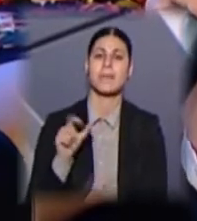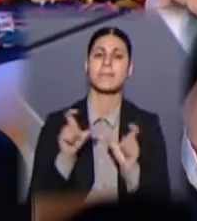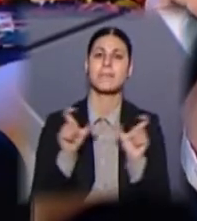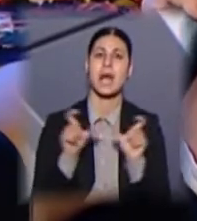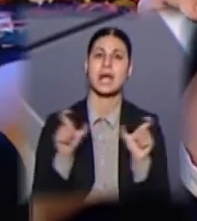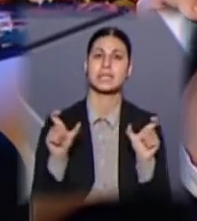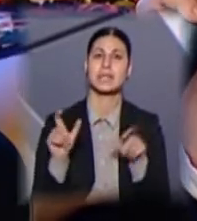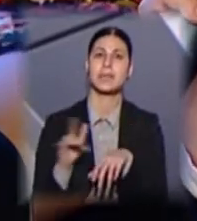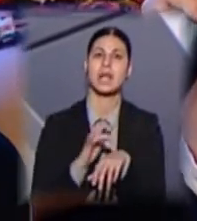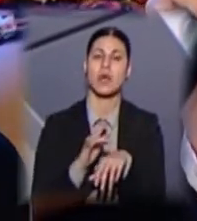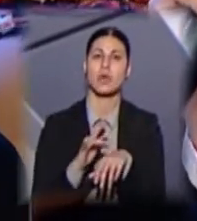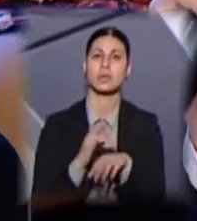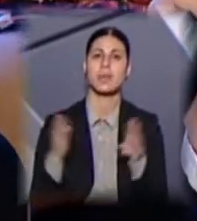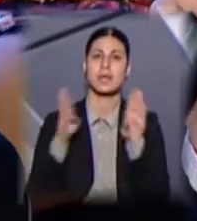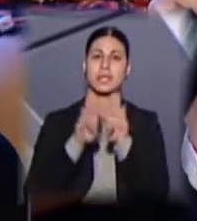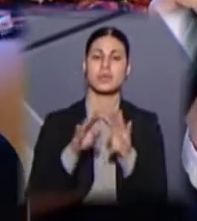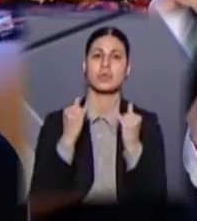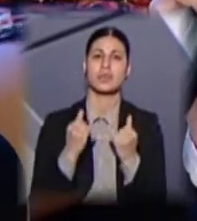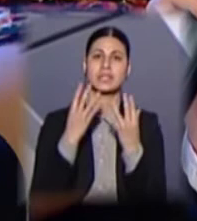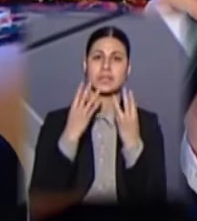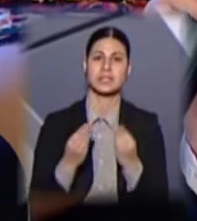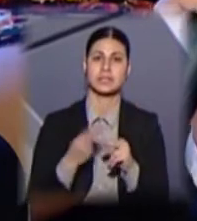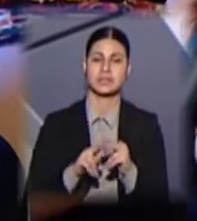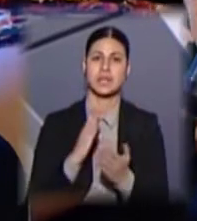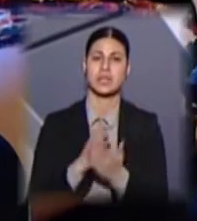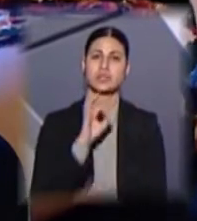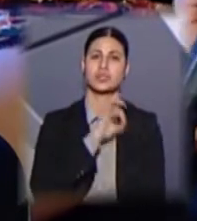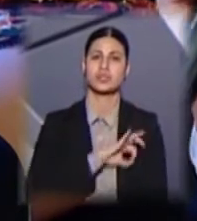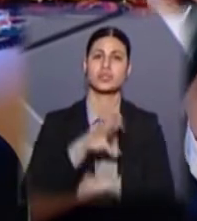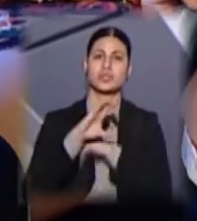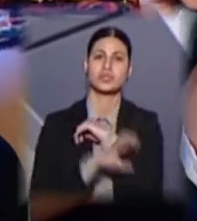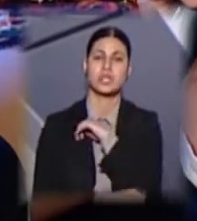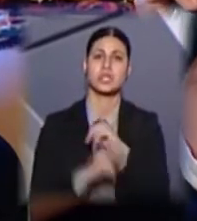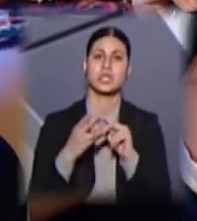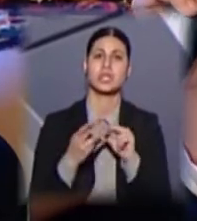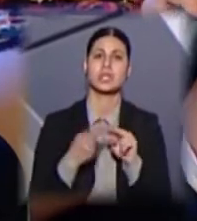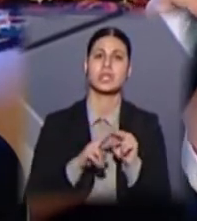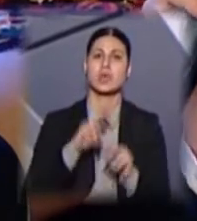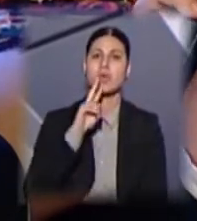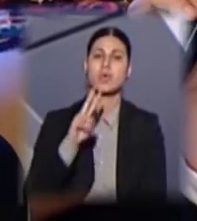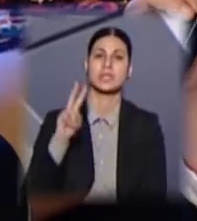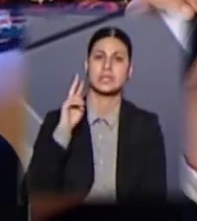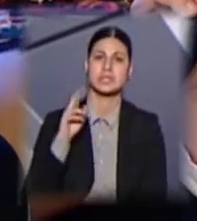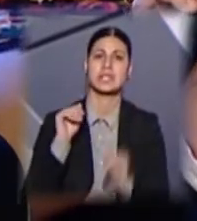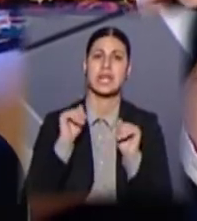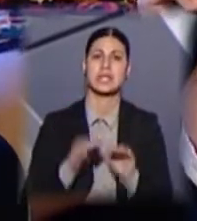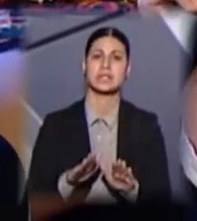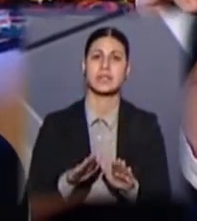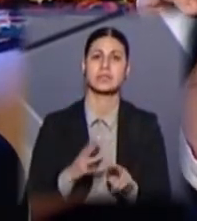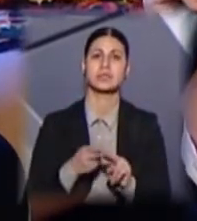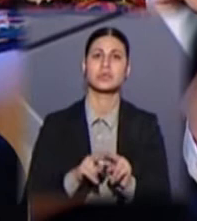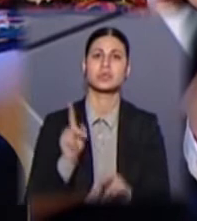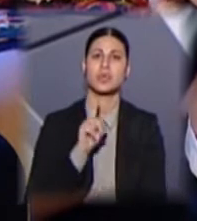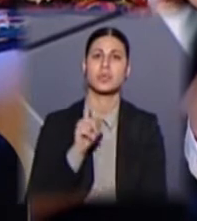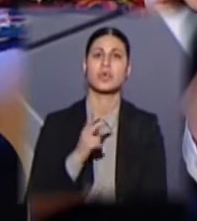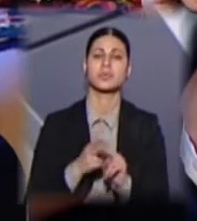მაღაზიების გაკოტრება და დახურვა დღევანდელი დღის, ეს არის შედეგი გამოძახილი სუსტად 2 წლისწინანდელი გადაწყვეტილებისა, იმიტომ რომ